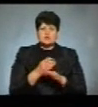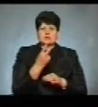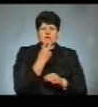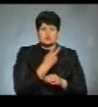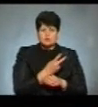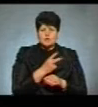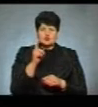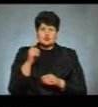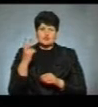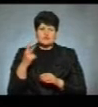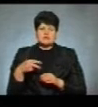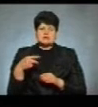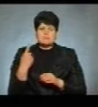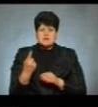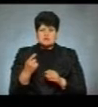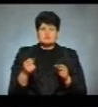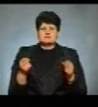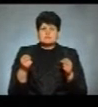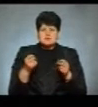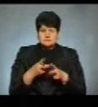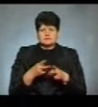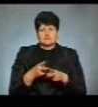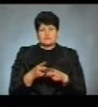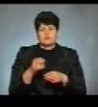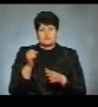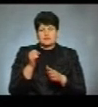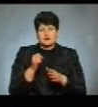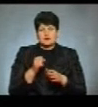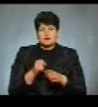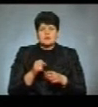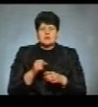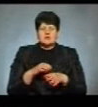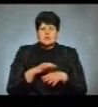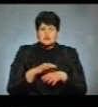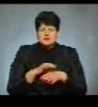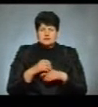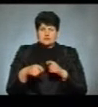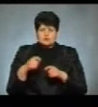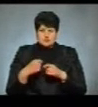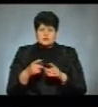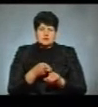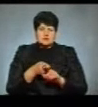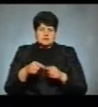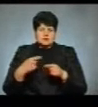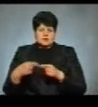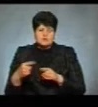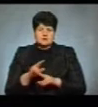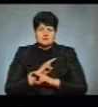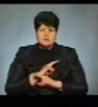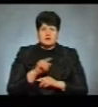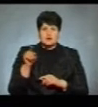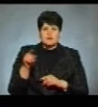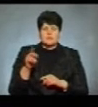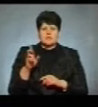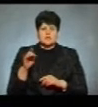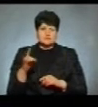статті 121 – умисне тяжке тілесне ушкодження, що спричинило смерть. Володимиру Біляшевичу інкримінують 3 статті Кримінального кодексу України,